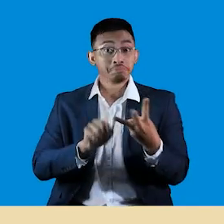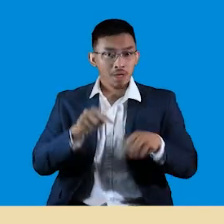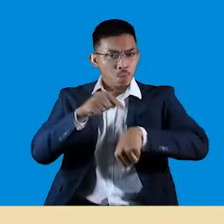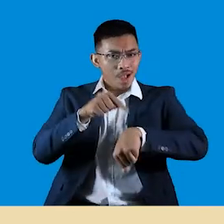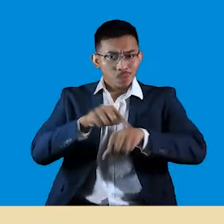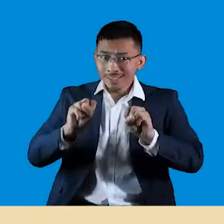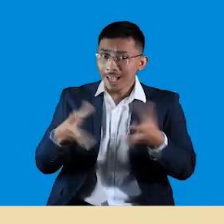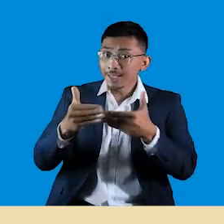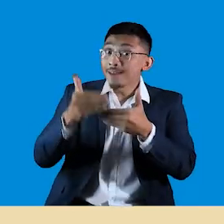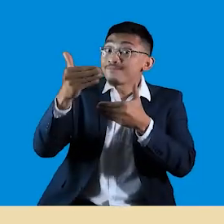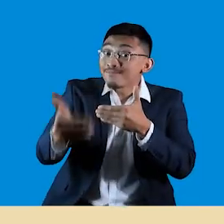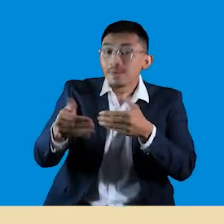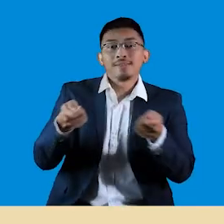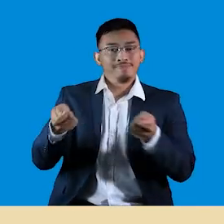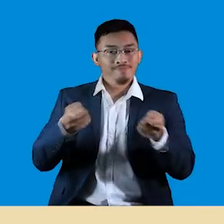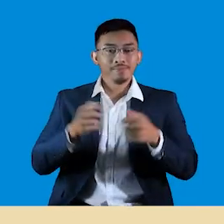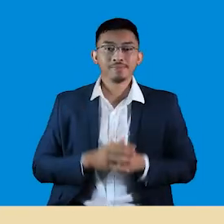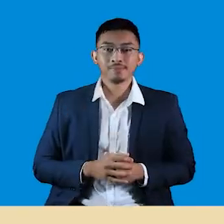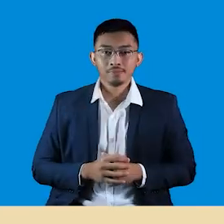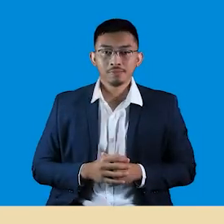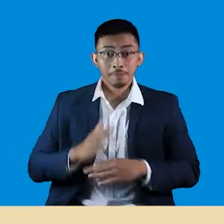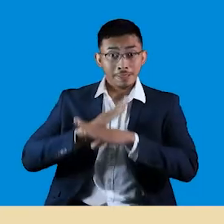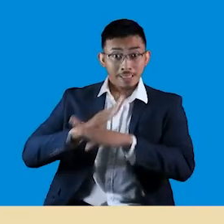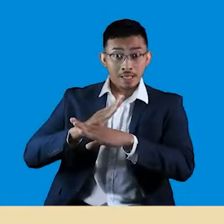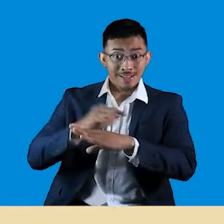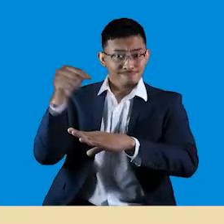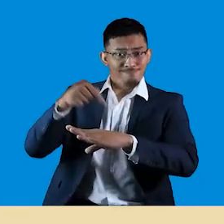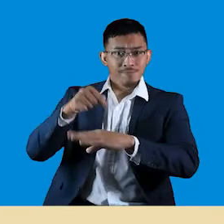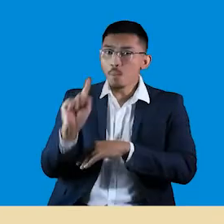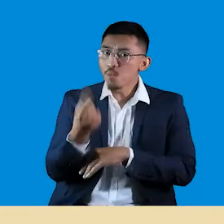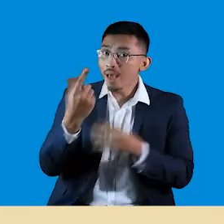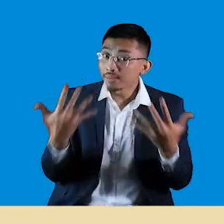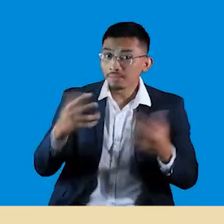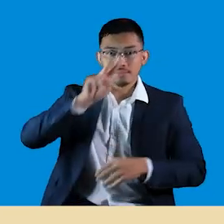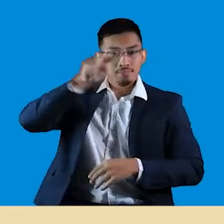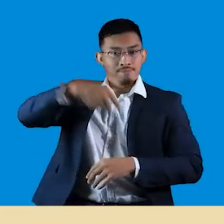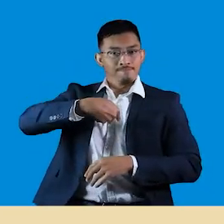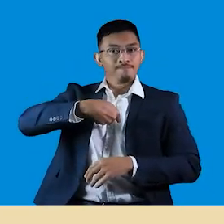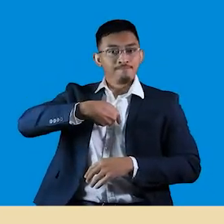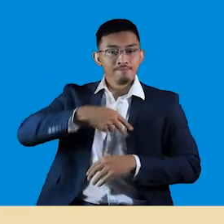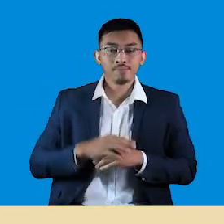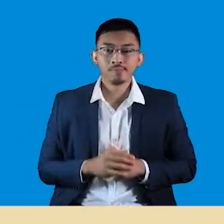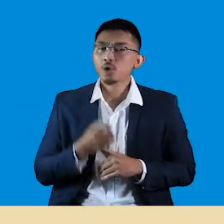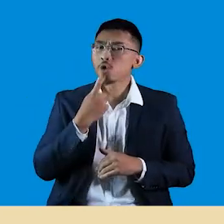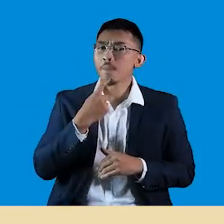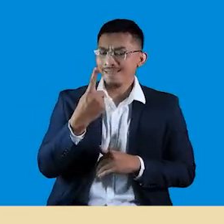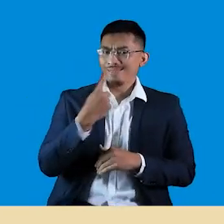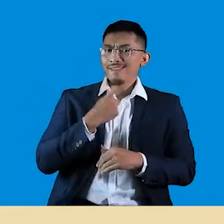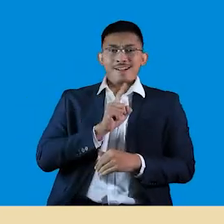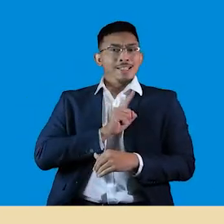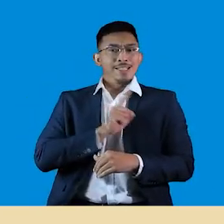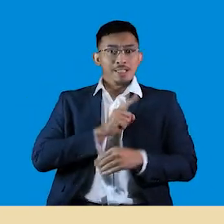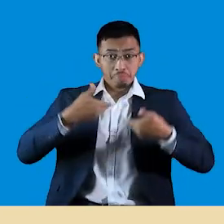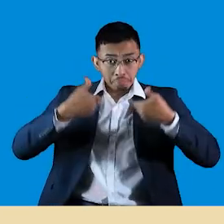penanganan pada saat sedang terjadi, dan penanganan pada saat telah terjadi. Pencegahan dimulai dari refleksi diri. Coba tanyakan pada